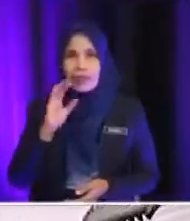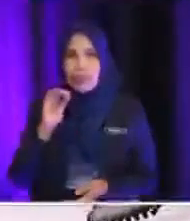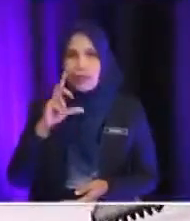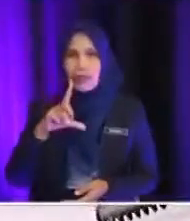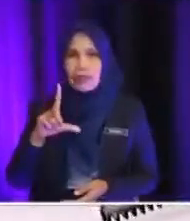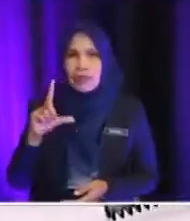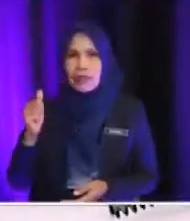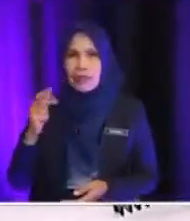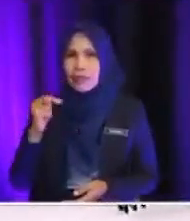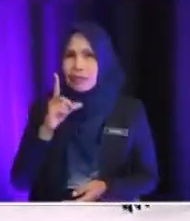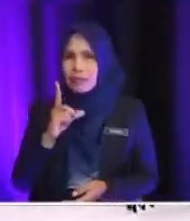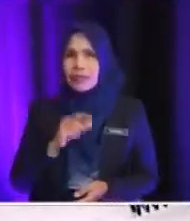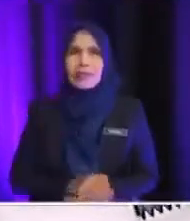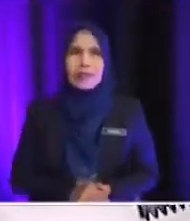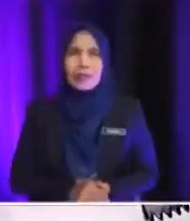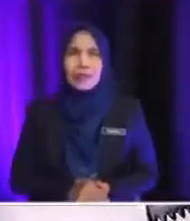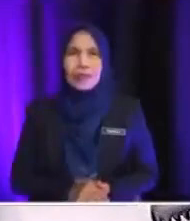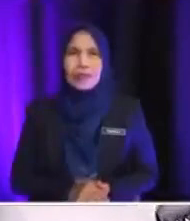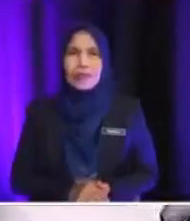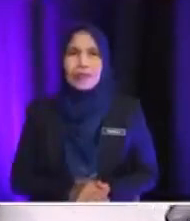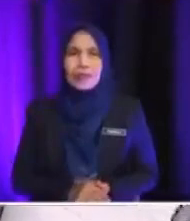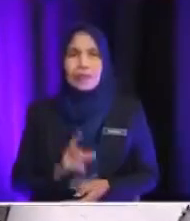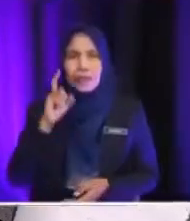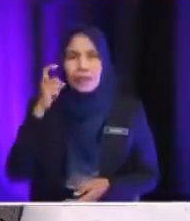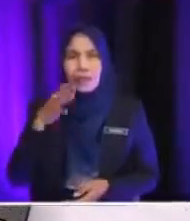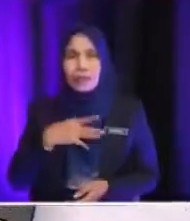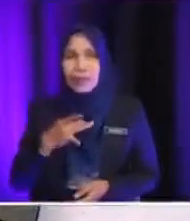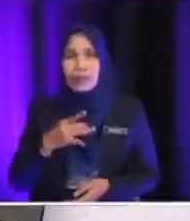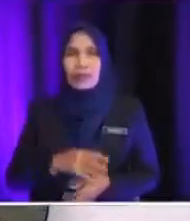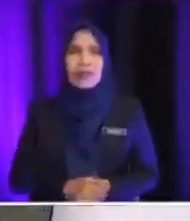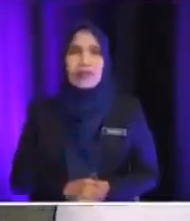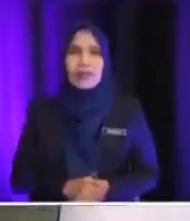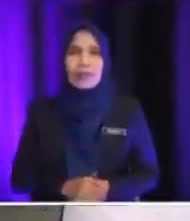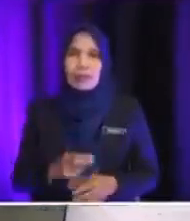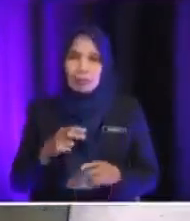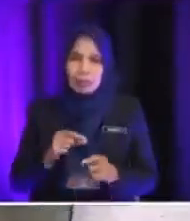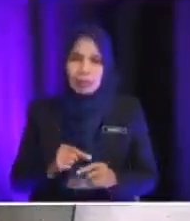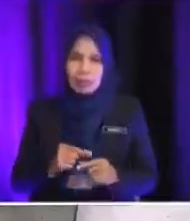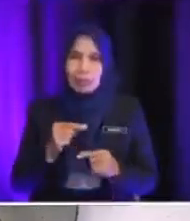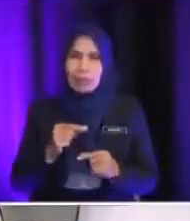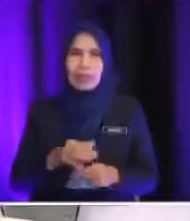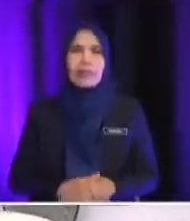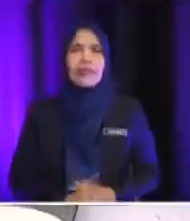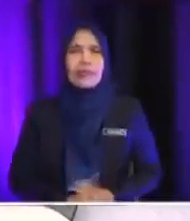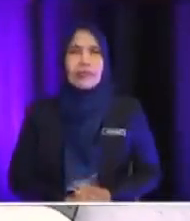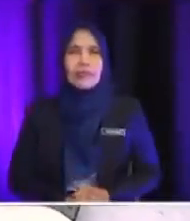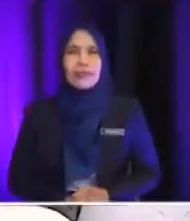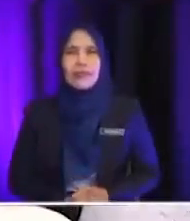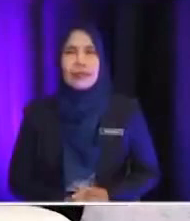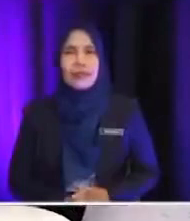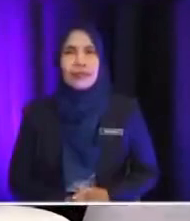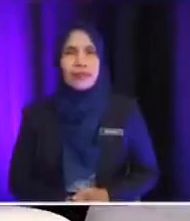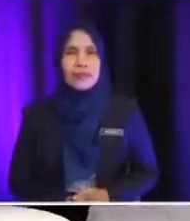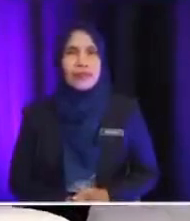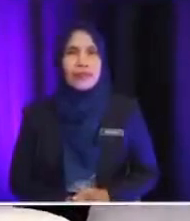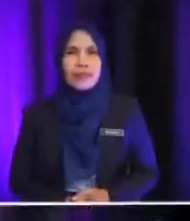tu eh. Kita masukkan terus ke dalam. Ayam. Bekas ayam kita tu. Okey. Okey, seterusnya